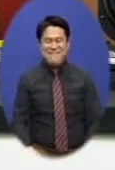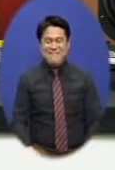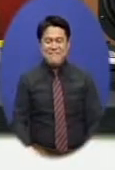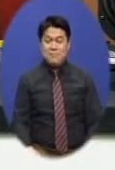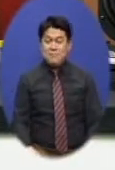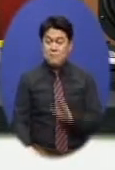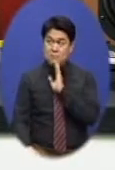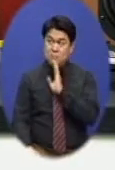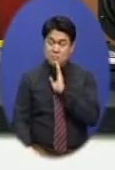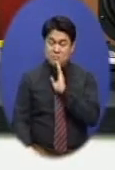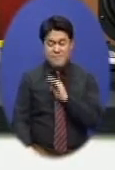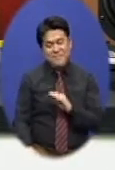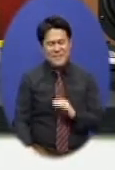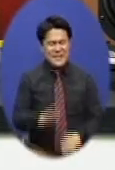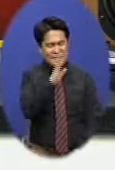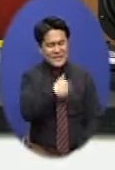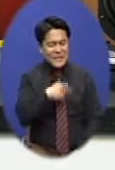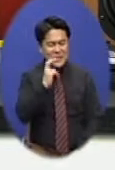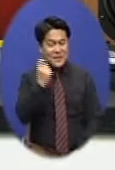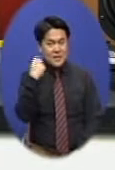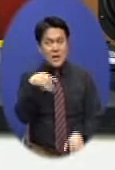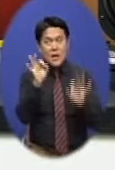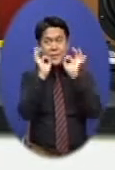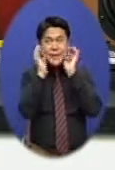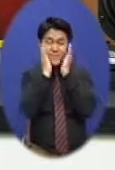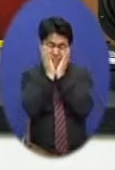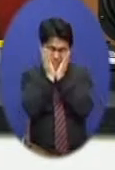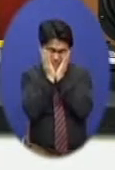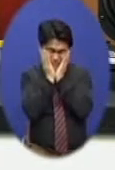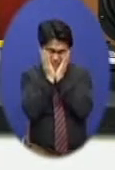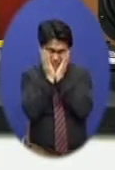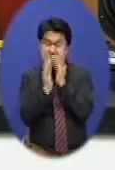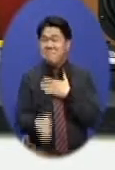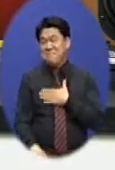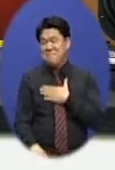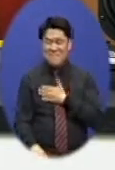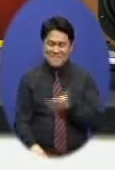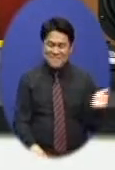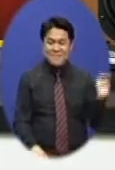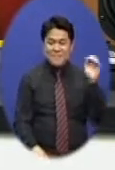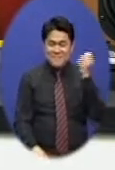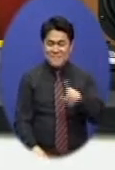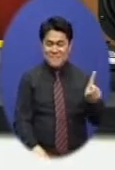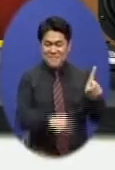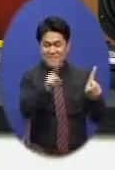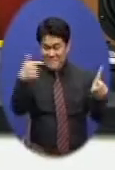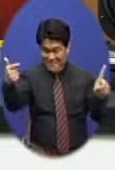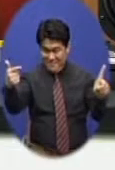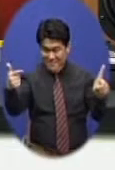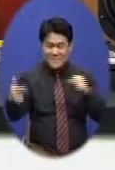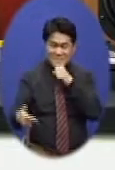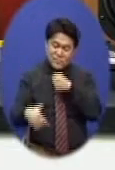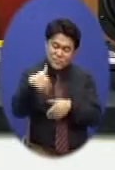그렇잖아요. 그렇게 만원 한 장. 아유, 제 노래는 나올 때 저는 항상 부끄러워서. 아, 그래요? 네. 자, 1번부터 6번까지 얼마나